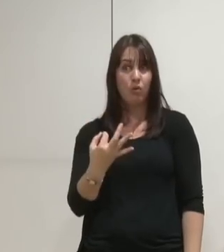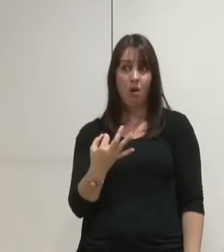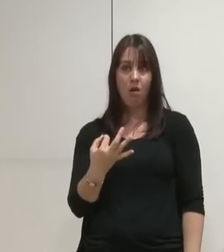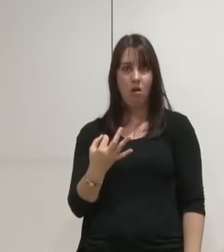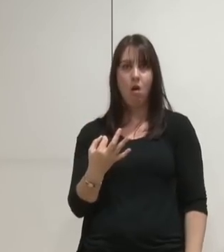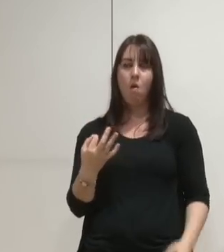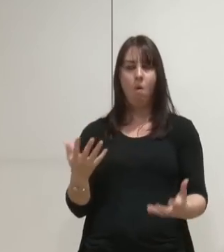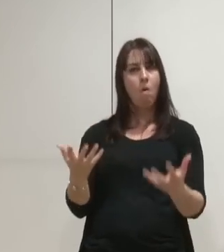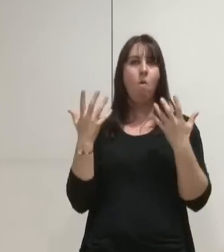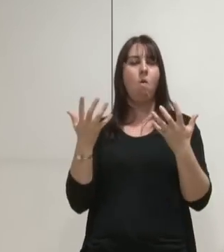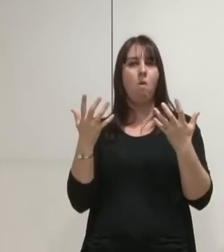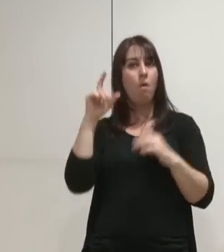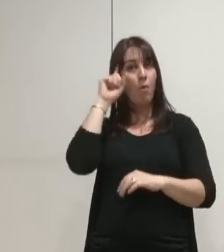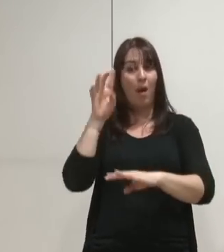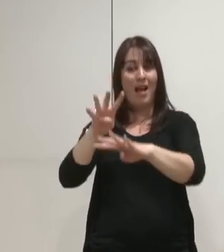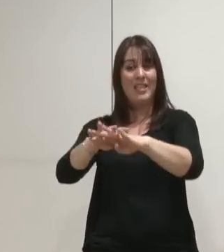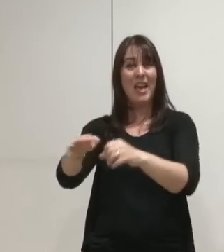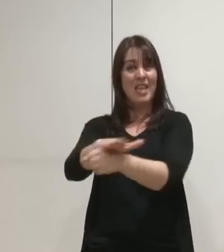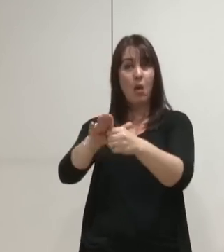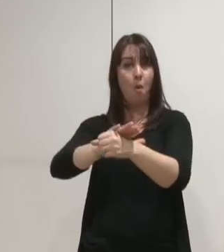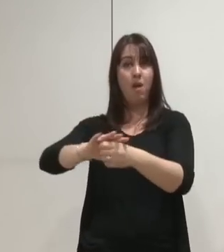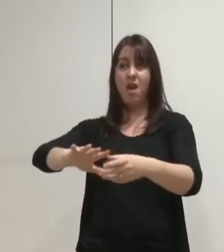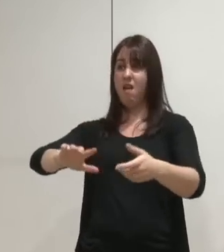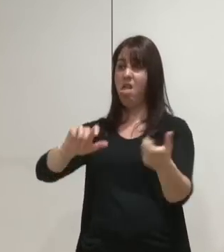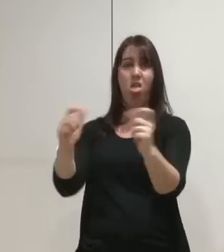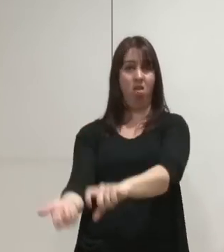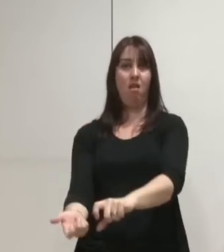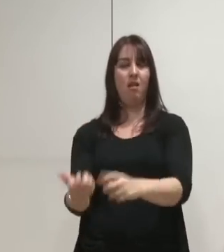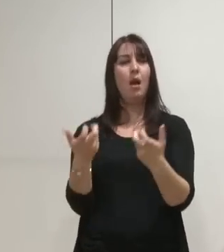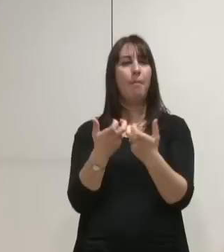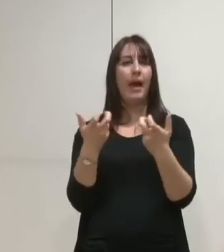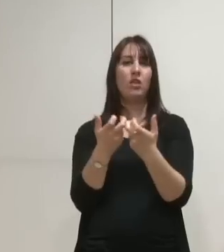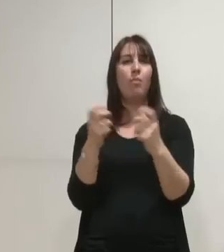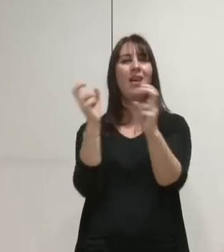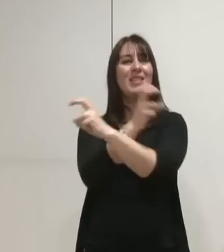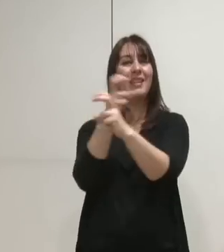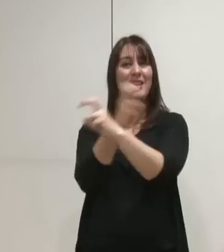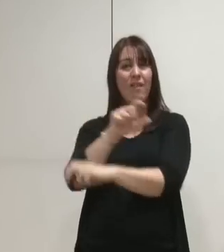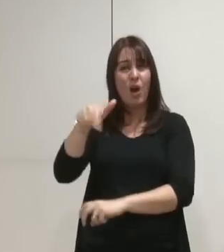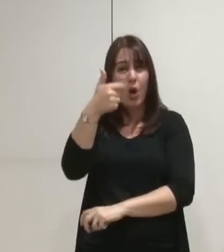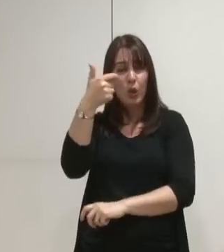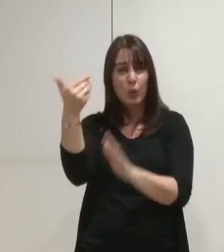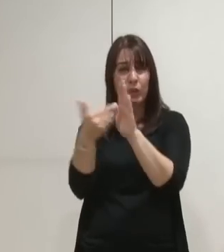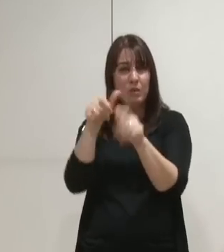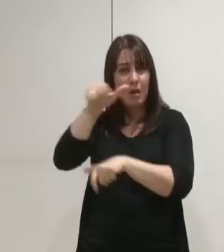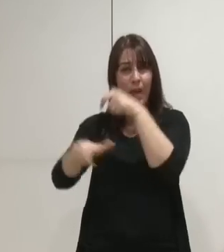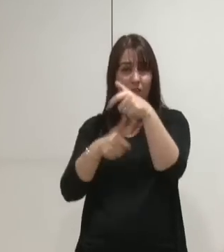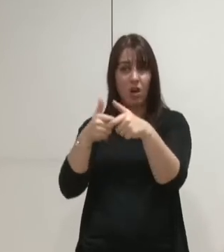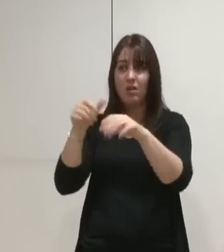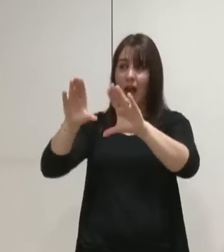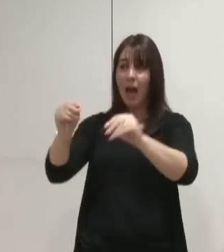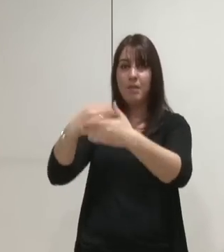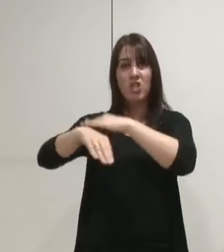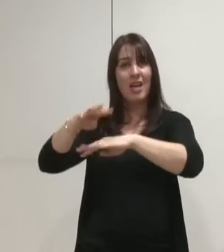euh car il y a des quartiers entiers qui disparaissent par exemple sur la ville de Saint etgrève il y a 12000 personnes qui étaient dans des quartiers